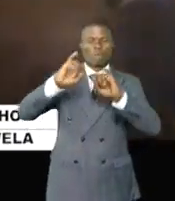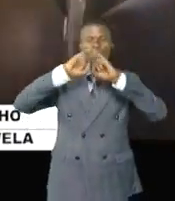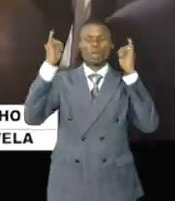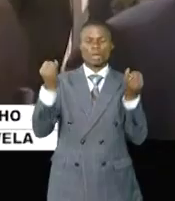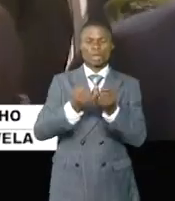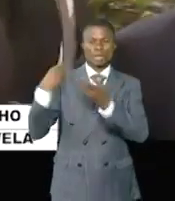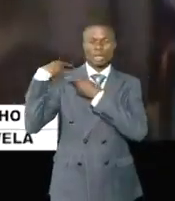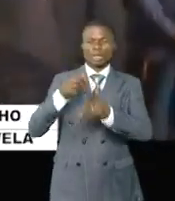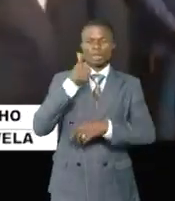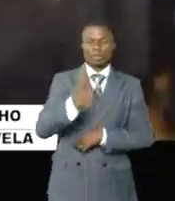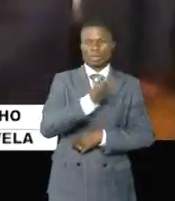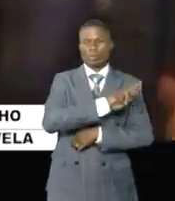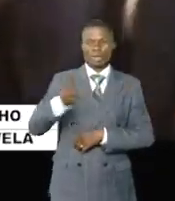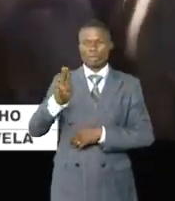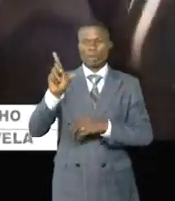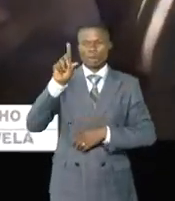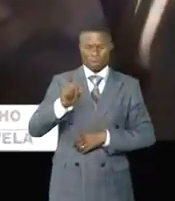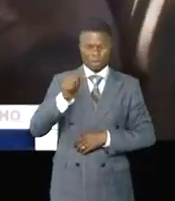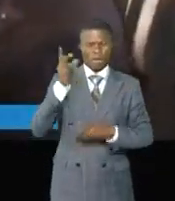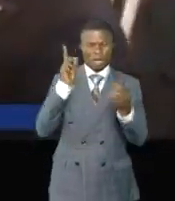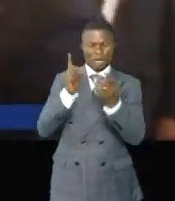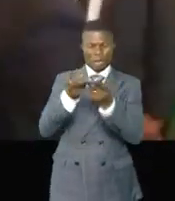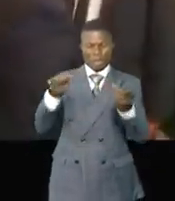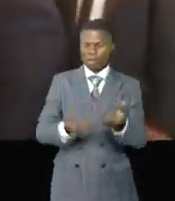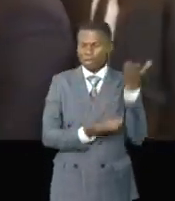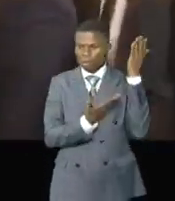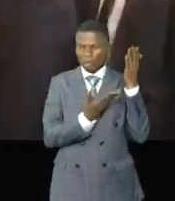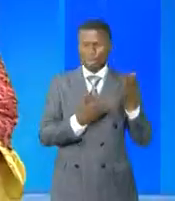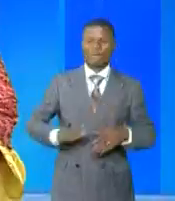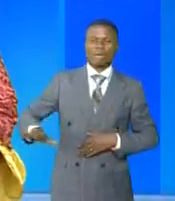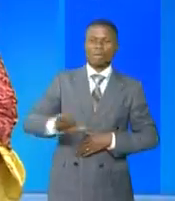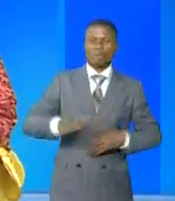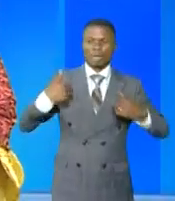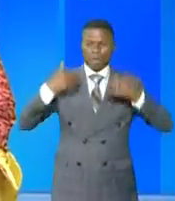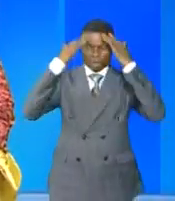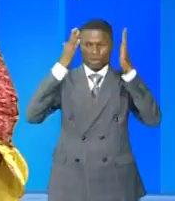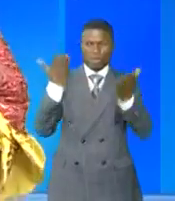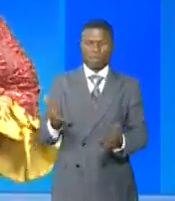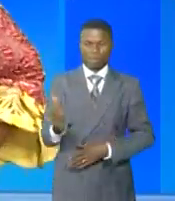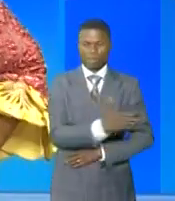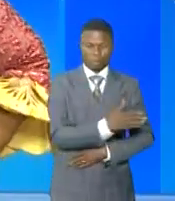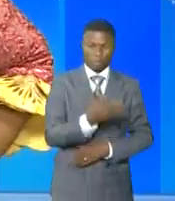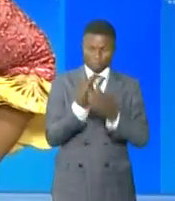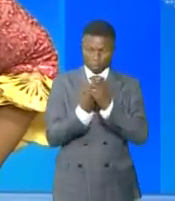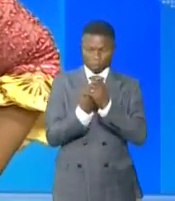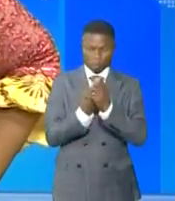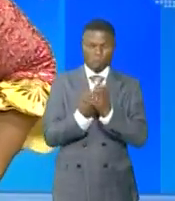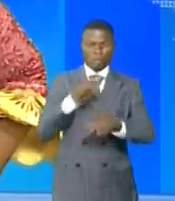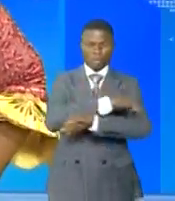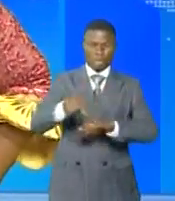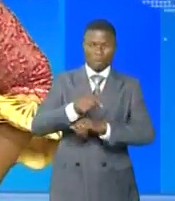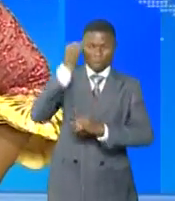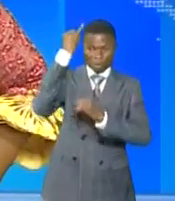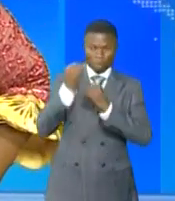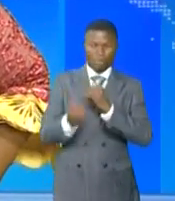passée avant de visiter certains sites stratégiques du pays de Pharaon. Dans quelques heures, le bureau définitif de l'Assemblée